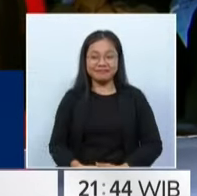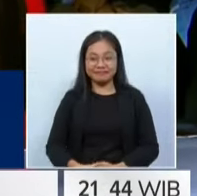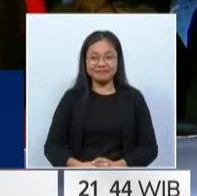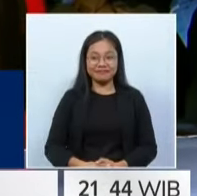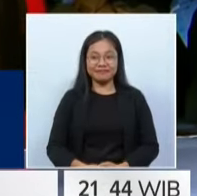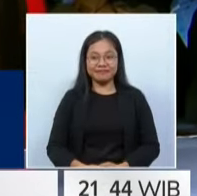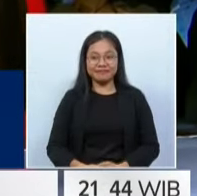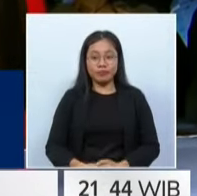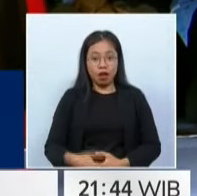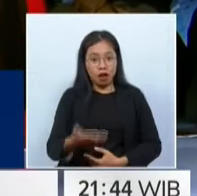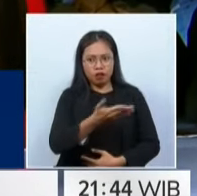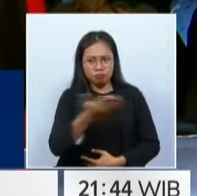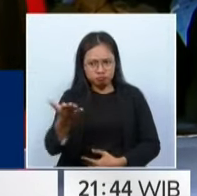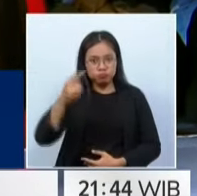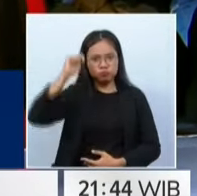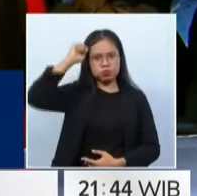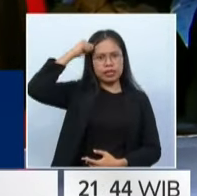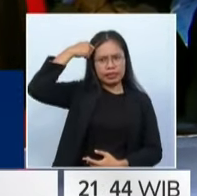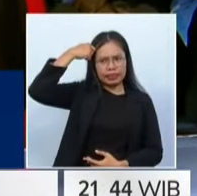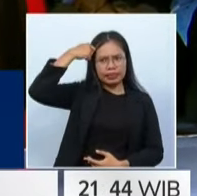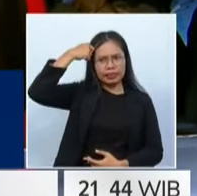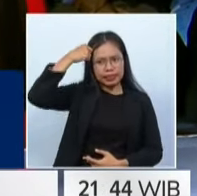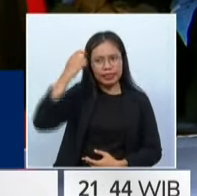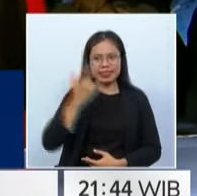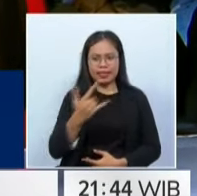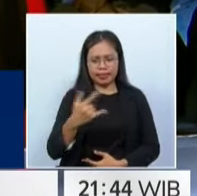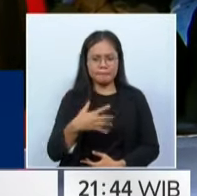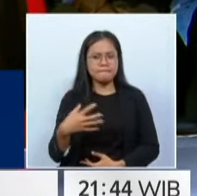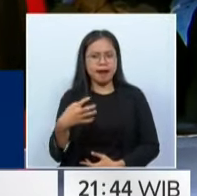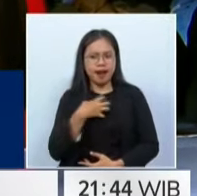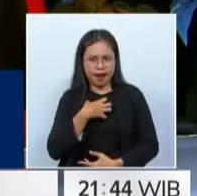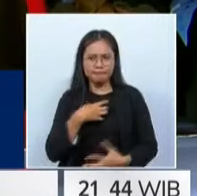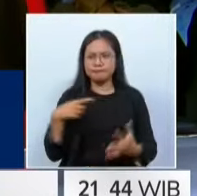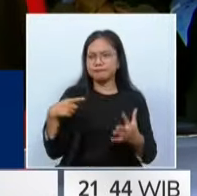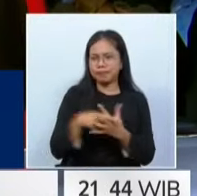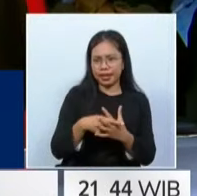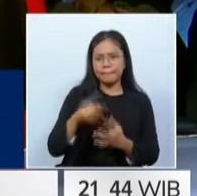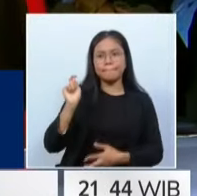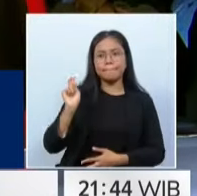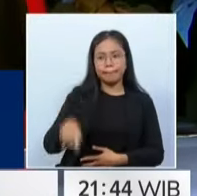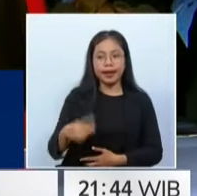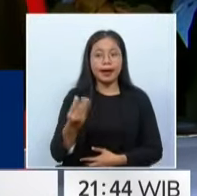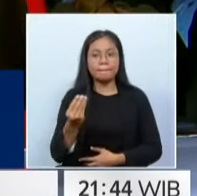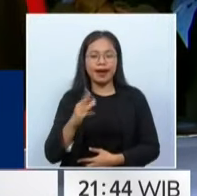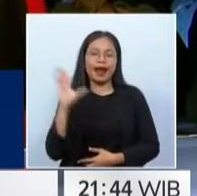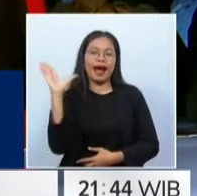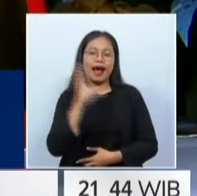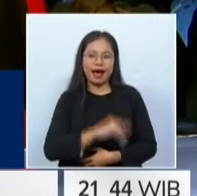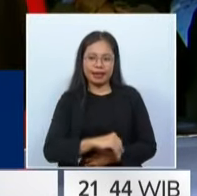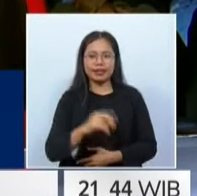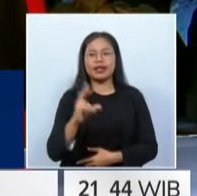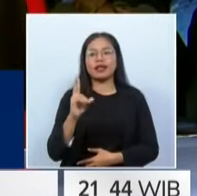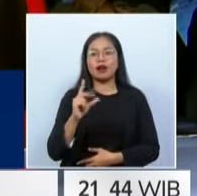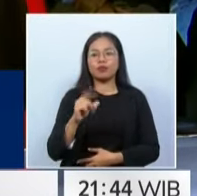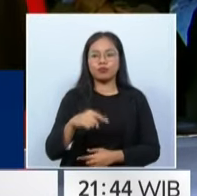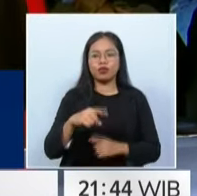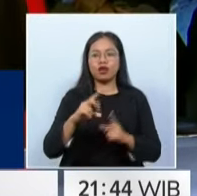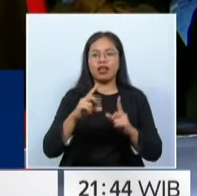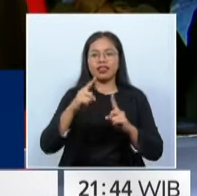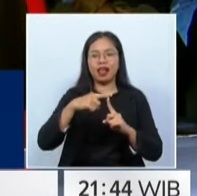mengingatkan anda untuk menggunakan hak pilih Anda pada Rabu 14 Februari